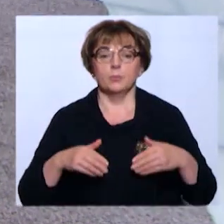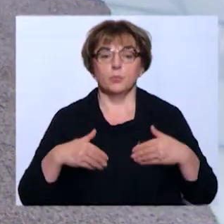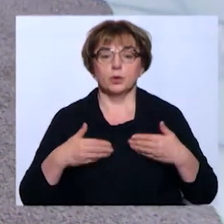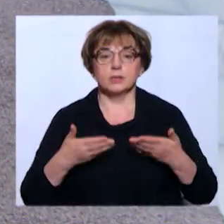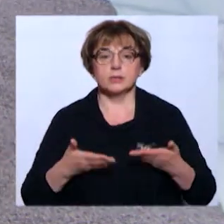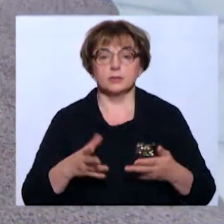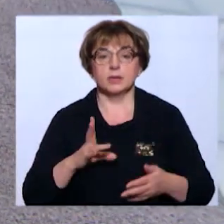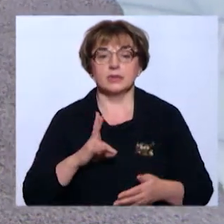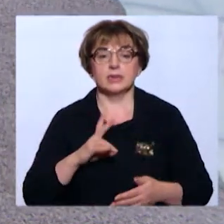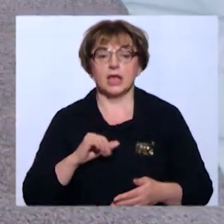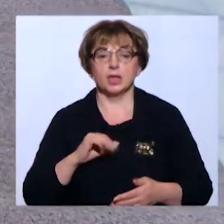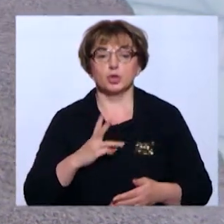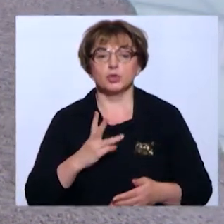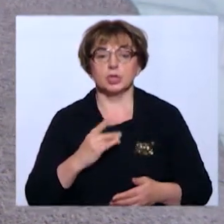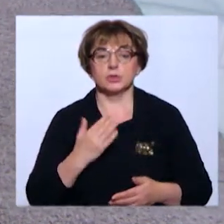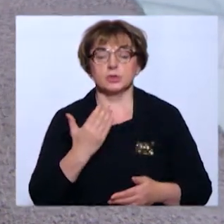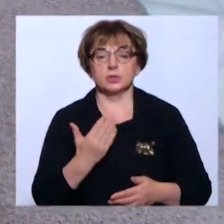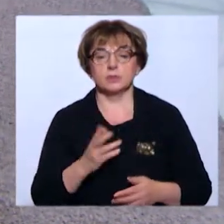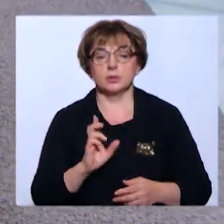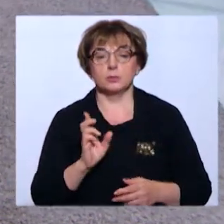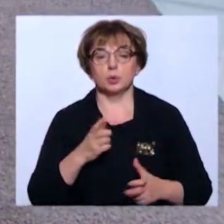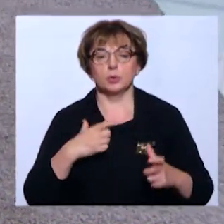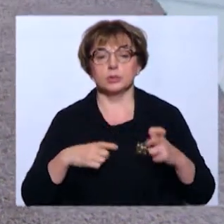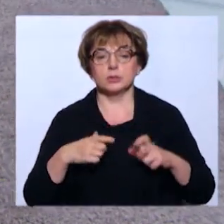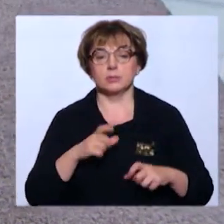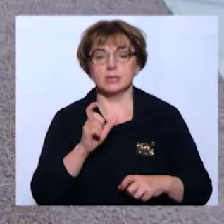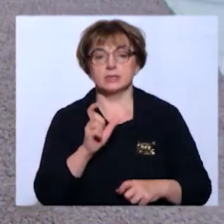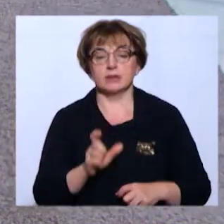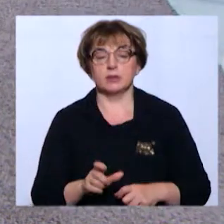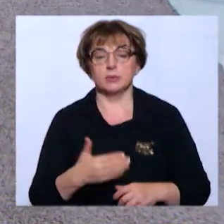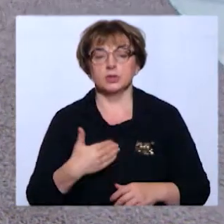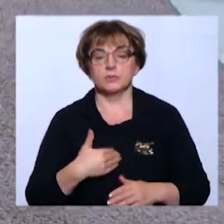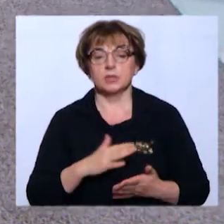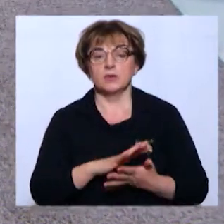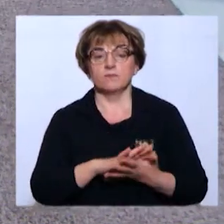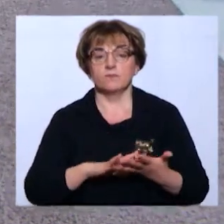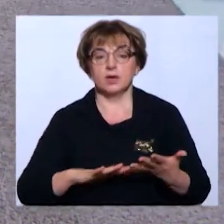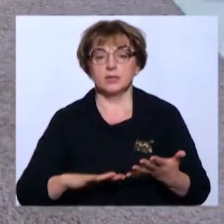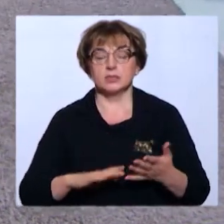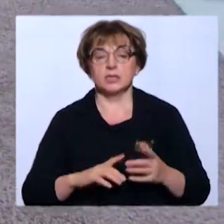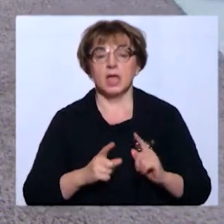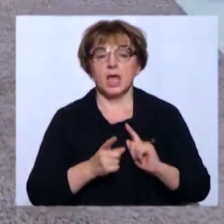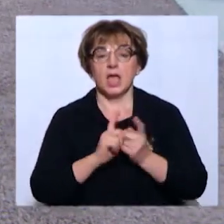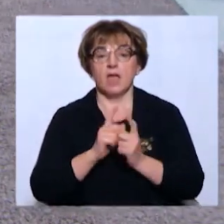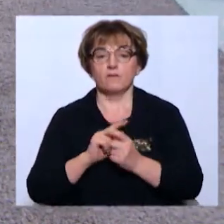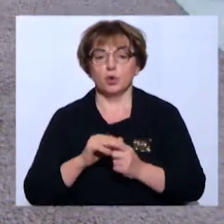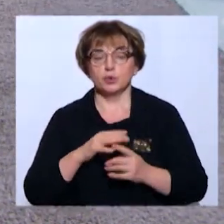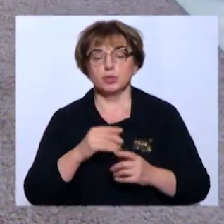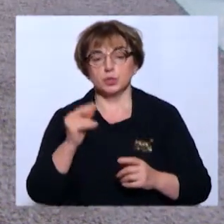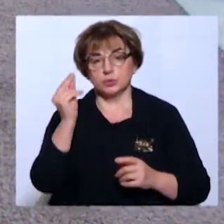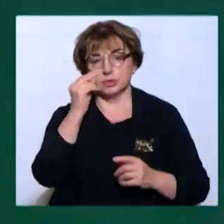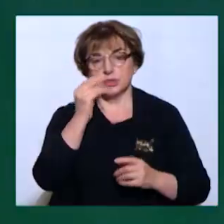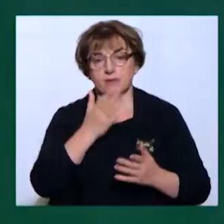მოგესალმებით, მე ნატო შათირიშვილი ვარ, თქვენი ბიოლოგიის მასწავლებელი და ჩვენ ვაგრძელებთ ევოლუციური თეორიის